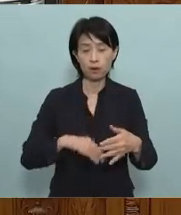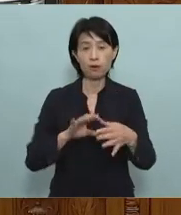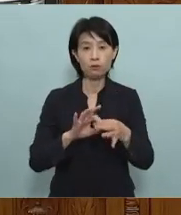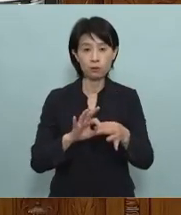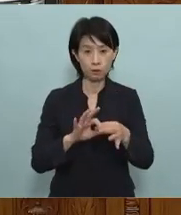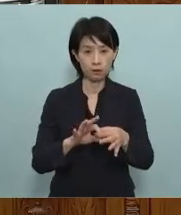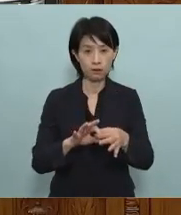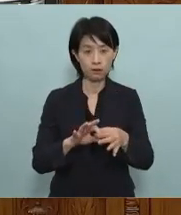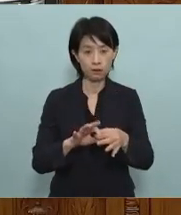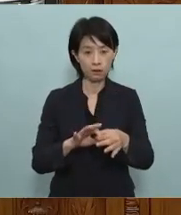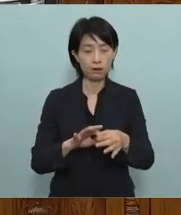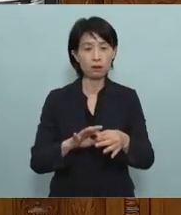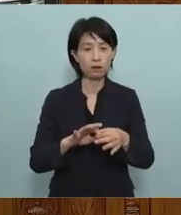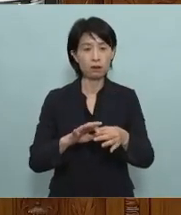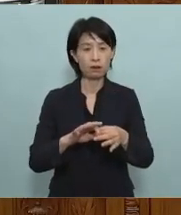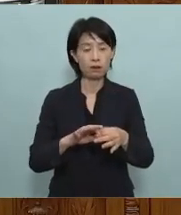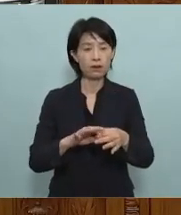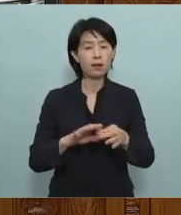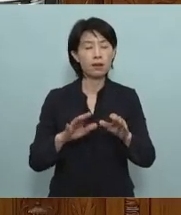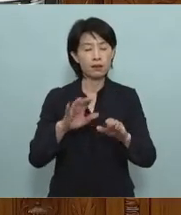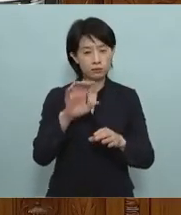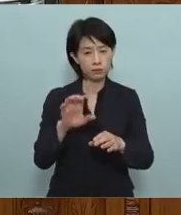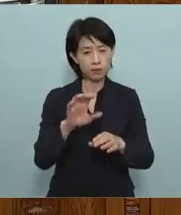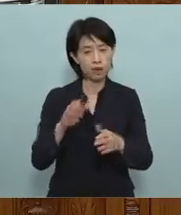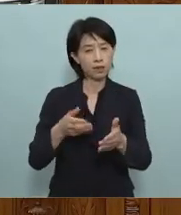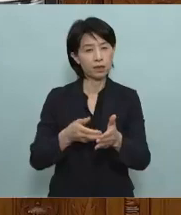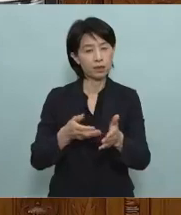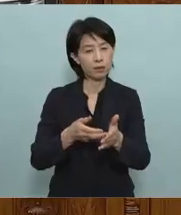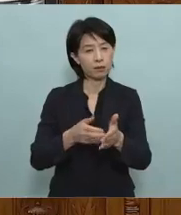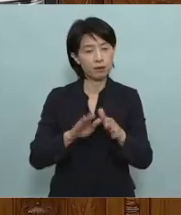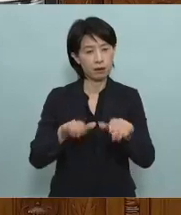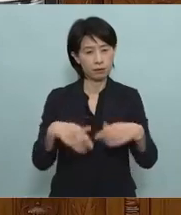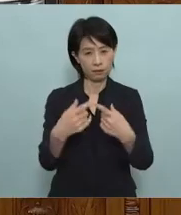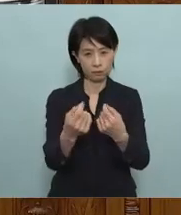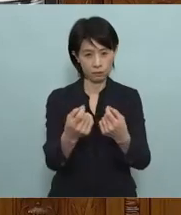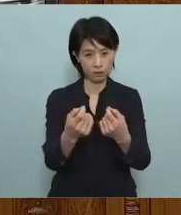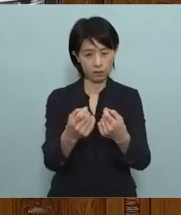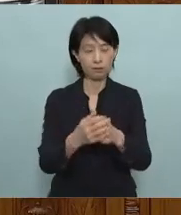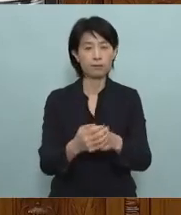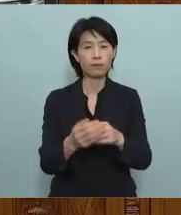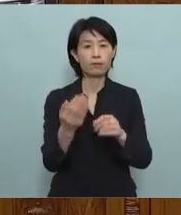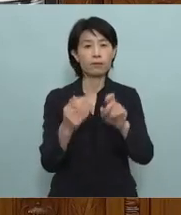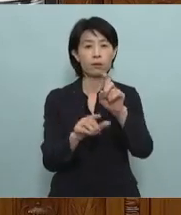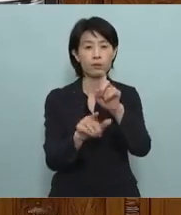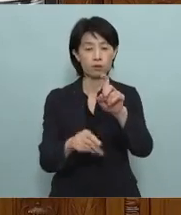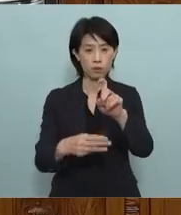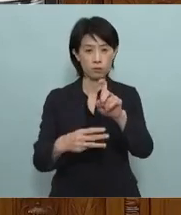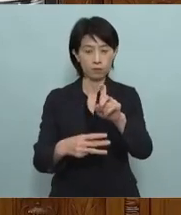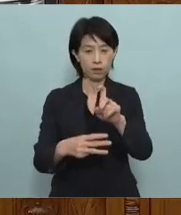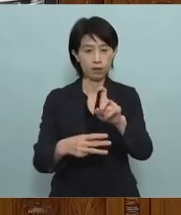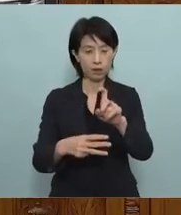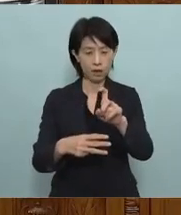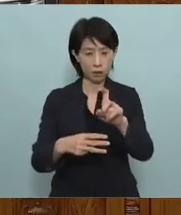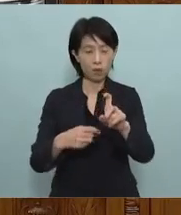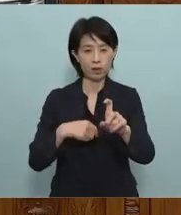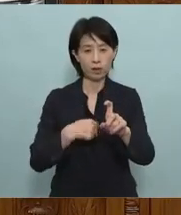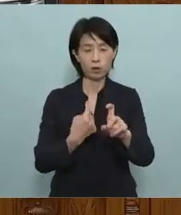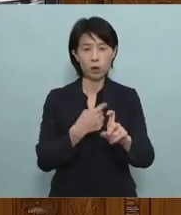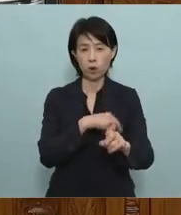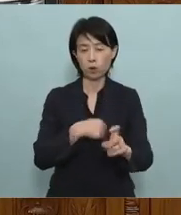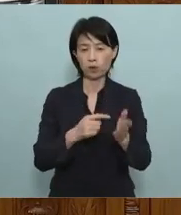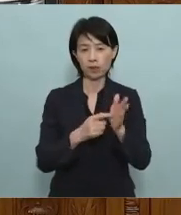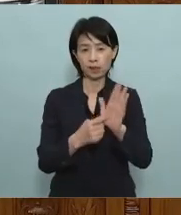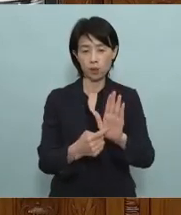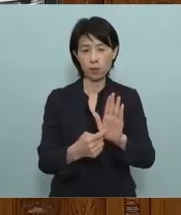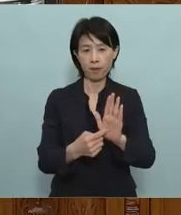まで法制局長官が答弁してきたとおりであります。10月3日の所信表明演説で